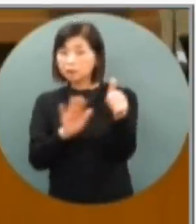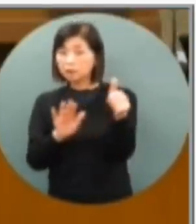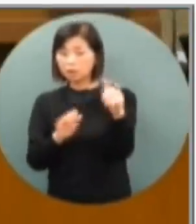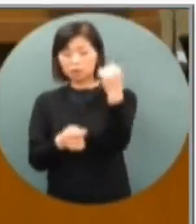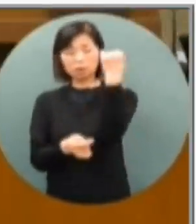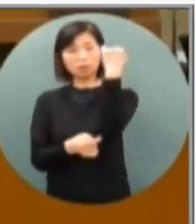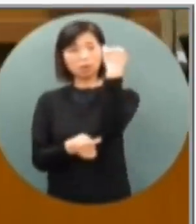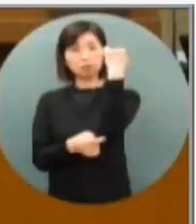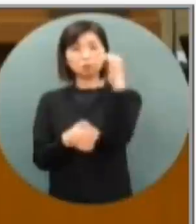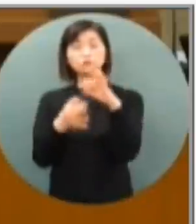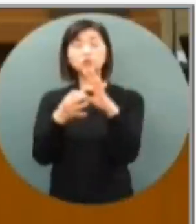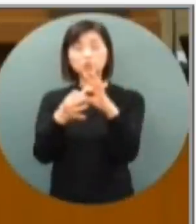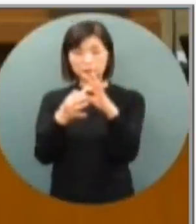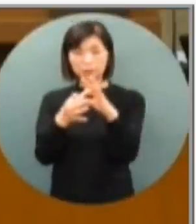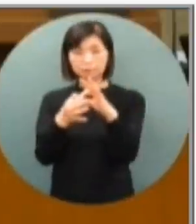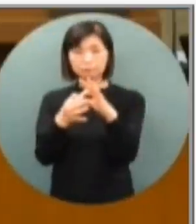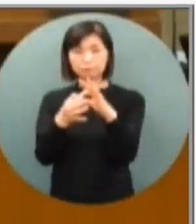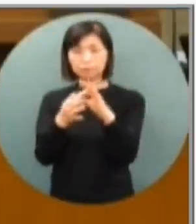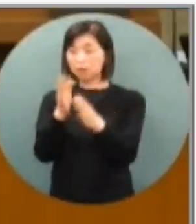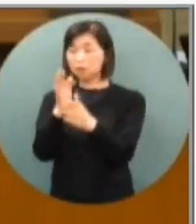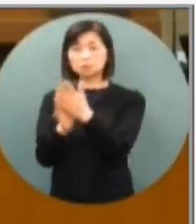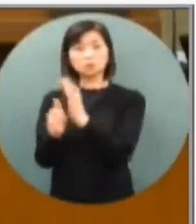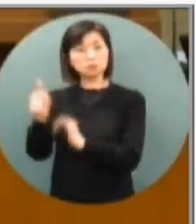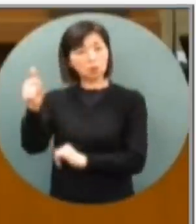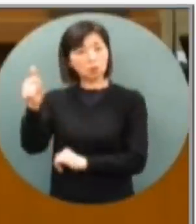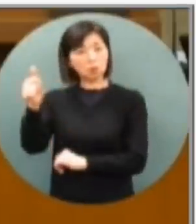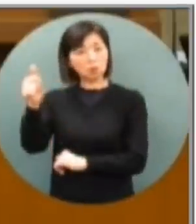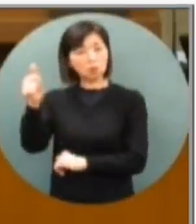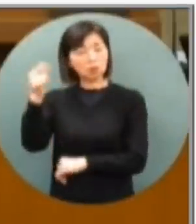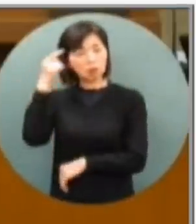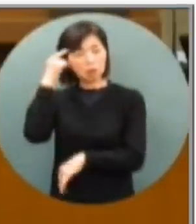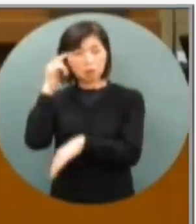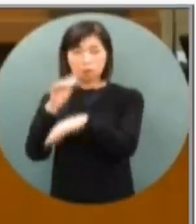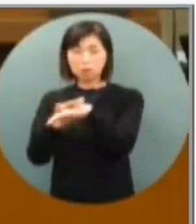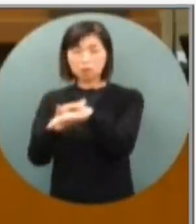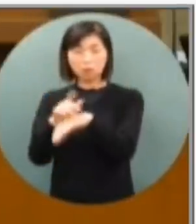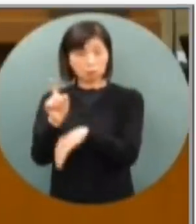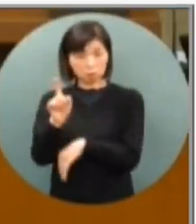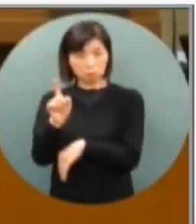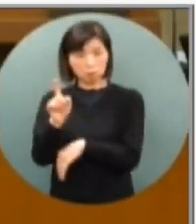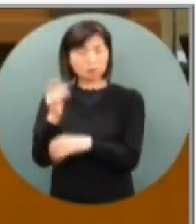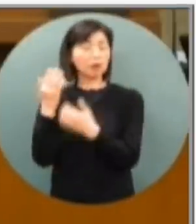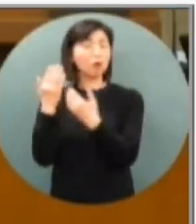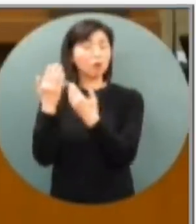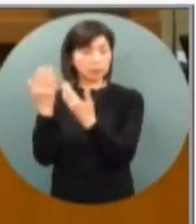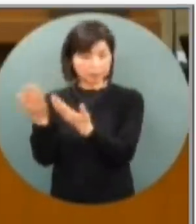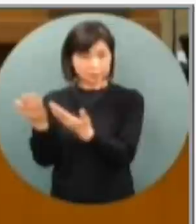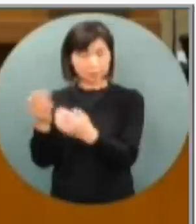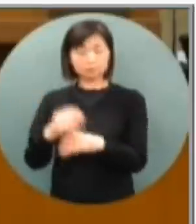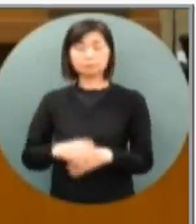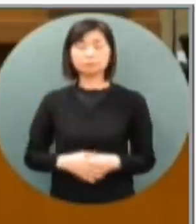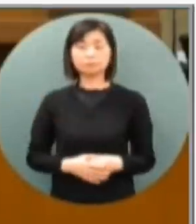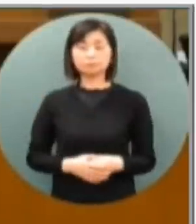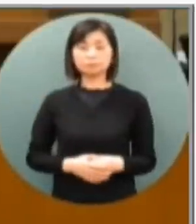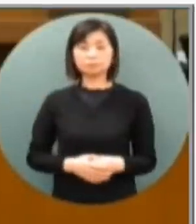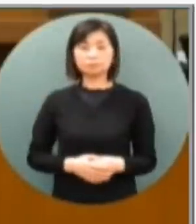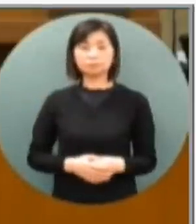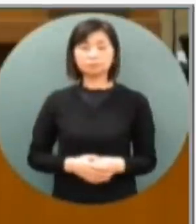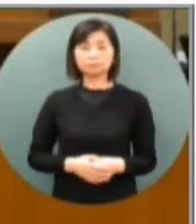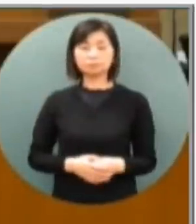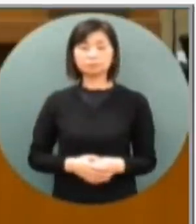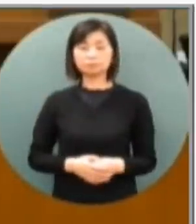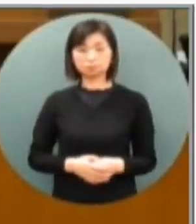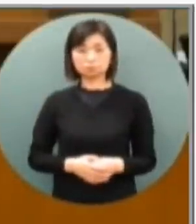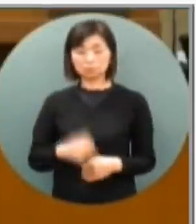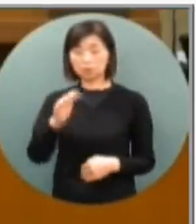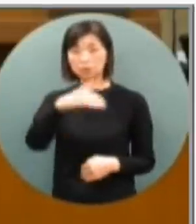因について、知事はどのようなご所見を持っているのかお伺いをいたしますし、